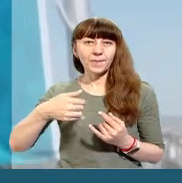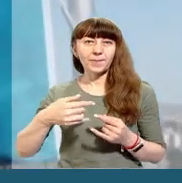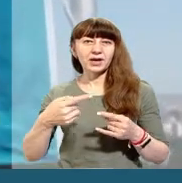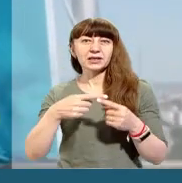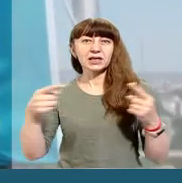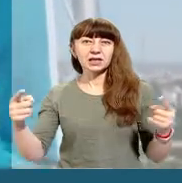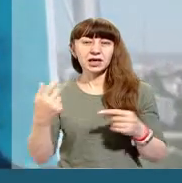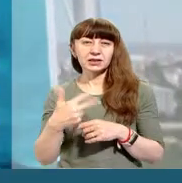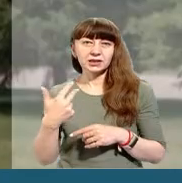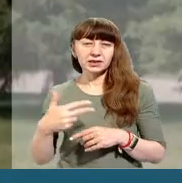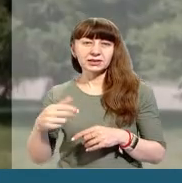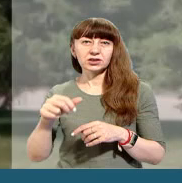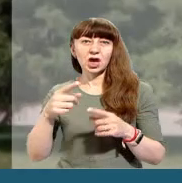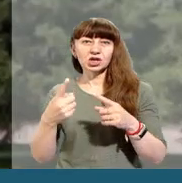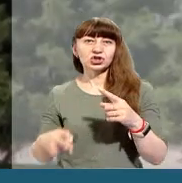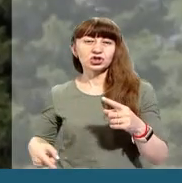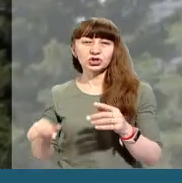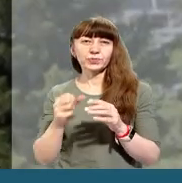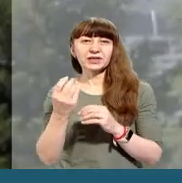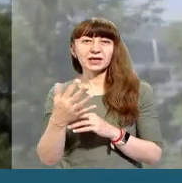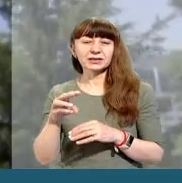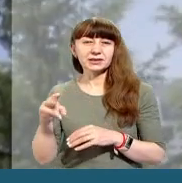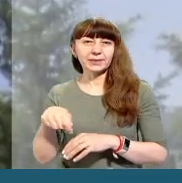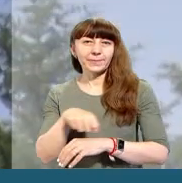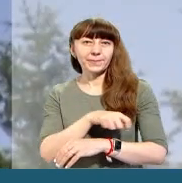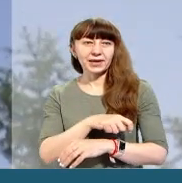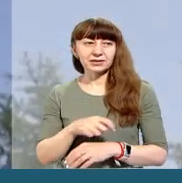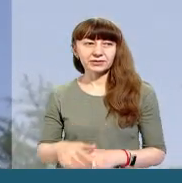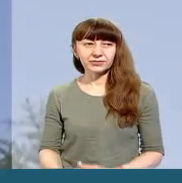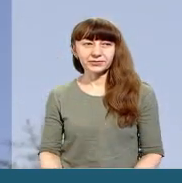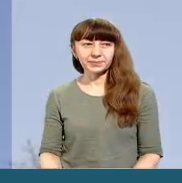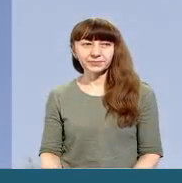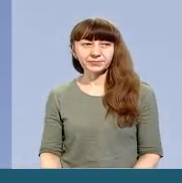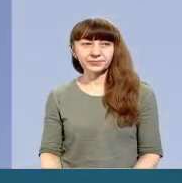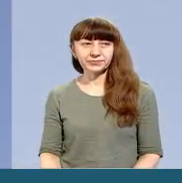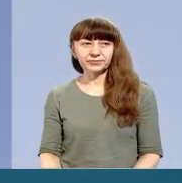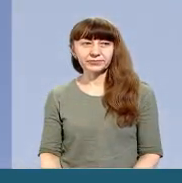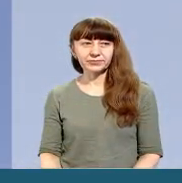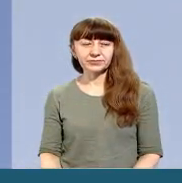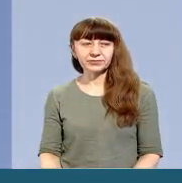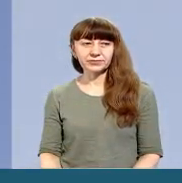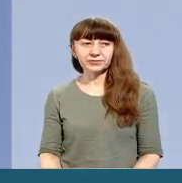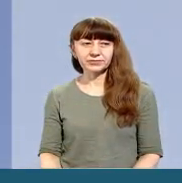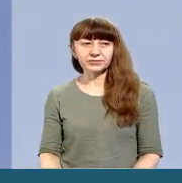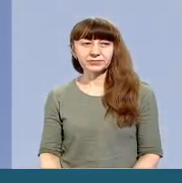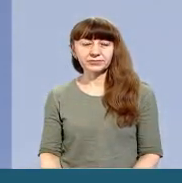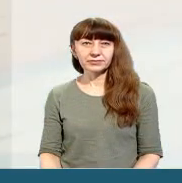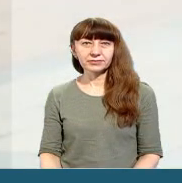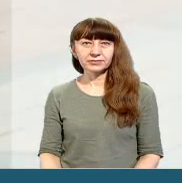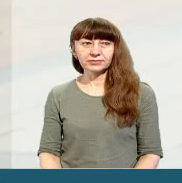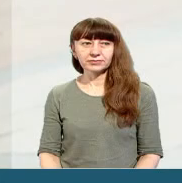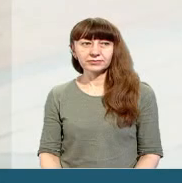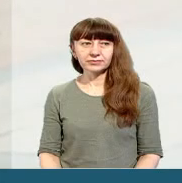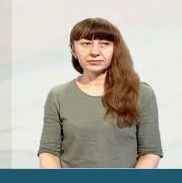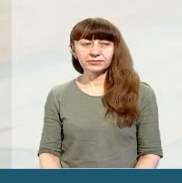метр. Ол ту биіктен түспесін деп тілейміз. Хош, қазақстандықтар үшін рәміздердің мән-мағынасы қандай? Сұрап көрдік.